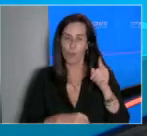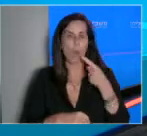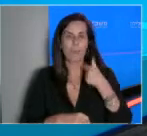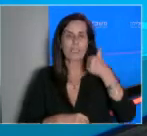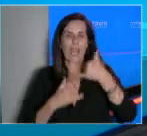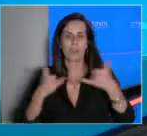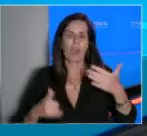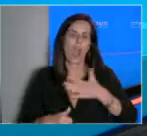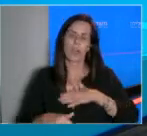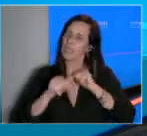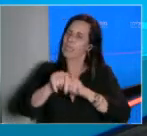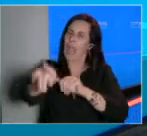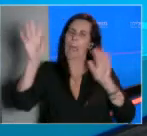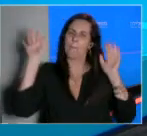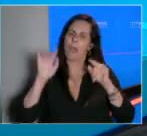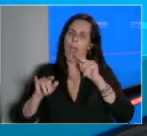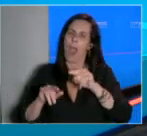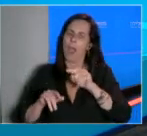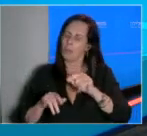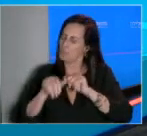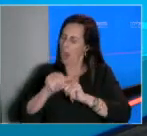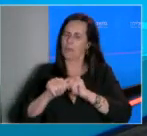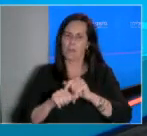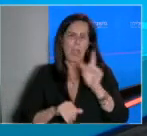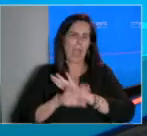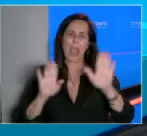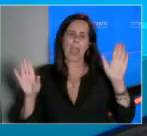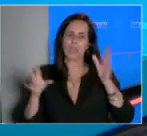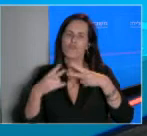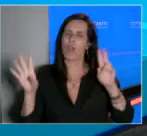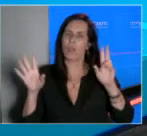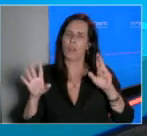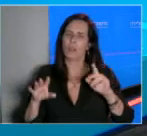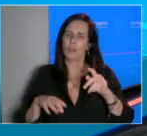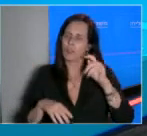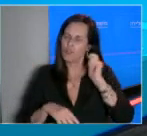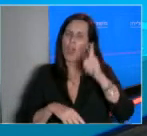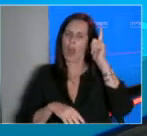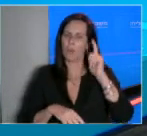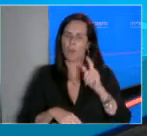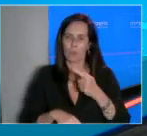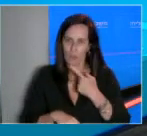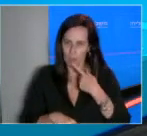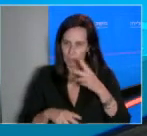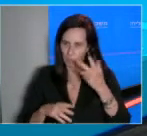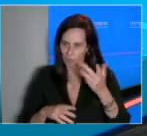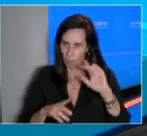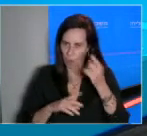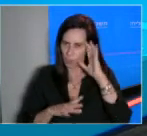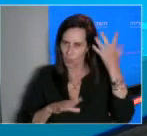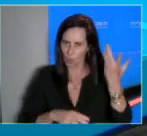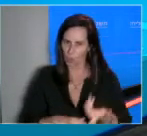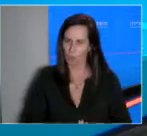אומר, אני איתכם, אתם בחזית, לא תהיה דרך חזרה, תוציאו כסף מהקופה. תגידי, העולם משתגע?